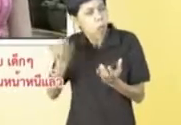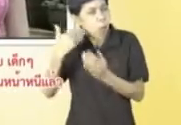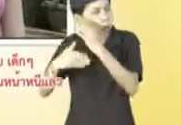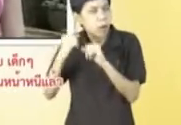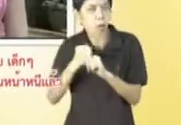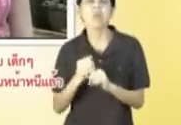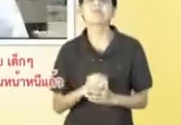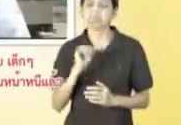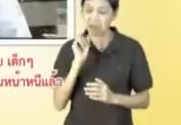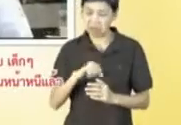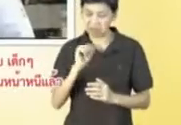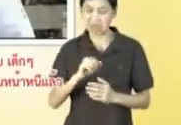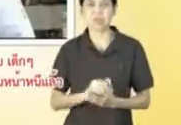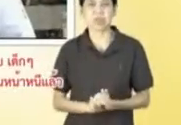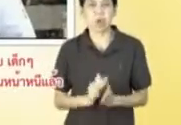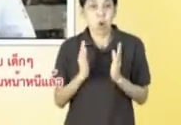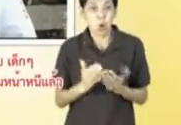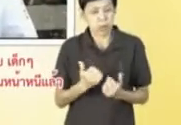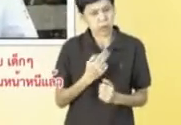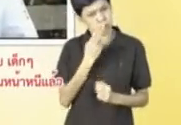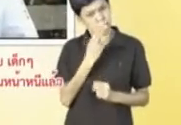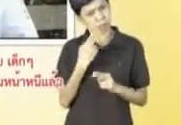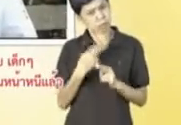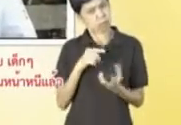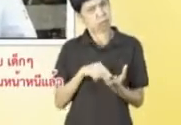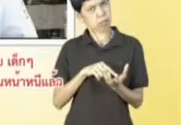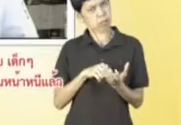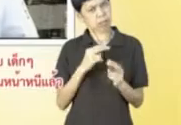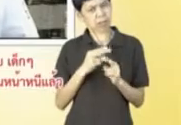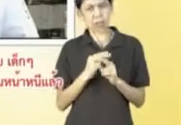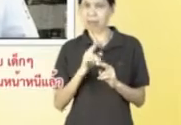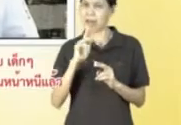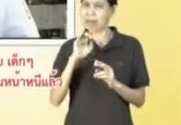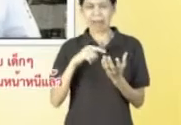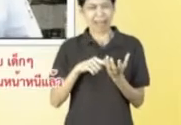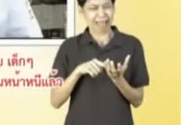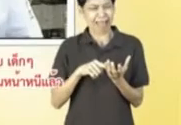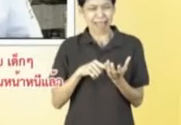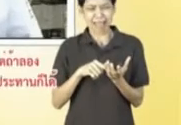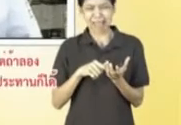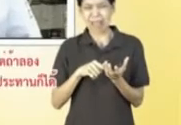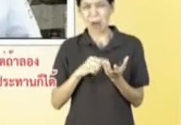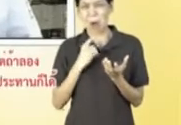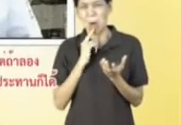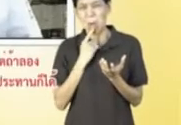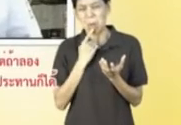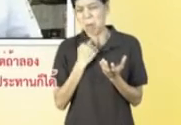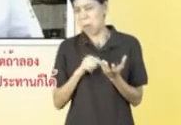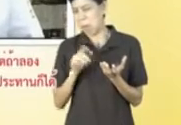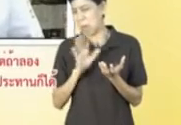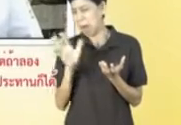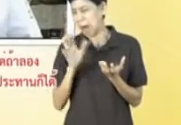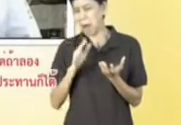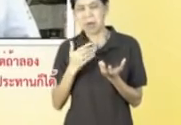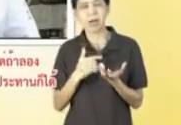ะว่าเด็กรุ่นหลังนี่พอได้ยินชื่อแกงขี้เหล็กก็เบิร์นหน้าหนี เบิร์นหน้าหนี นั่นยังไม่ได้ชิมนะฮะแ